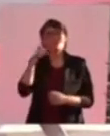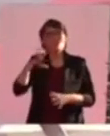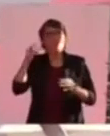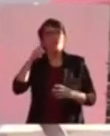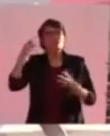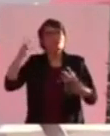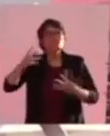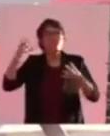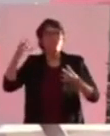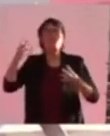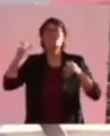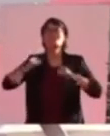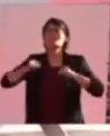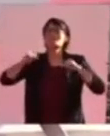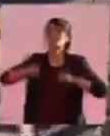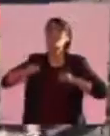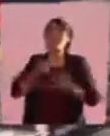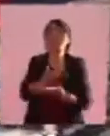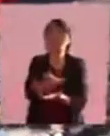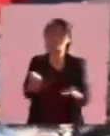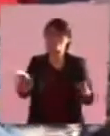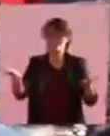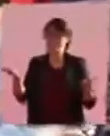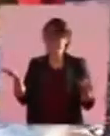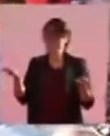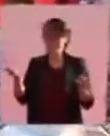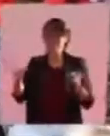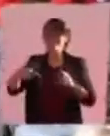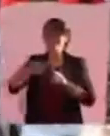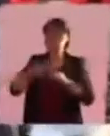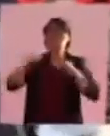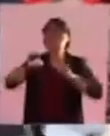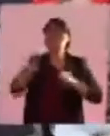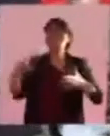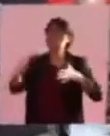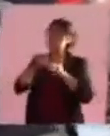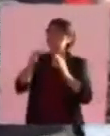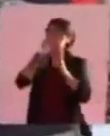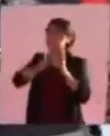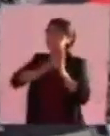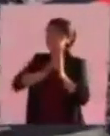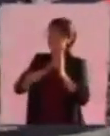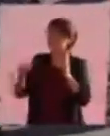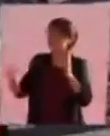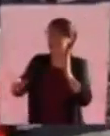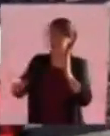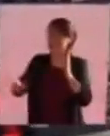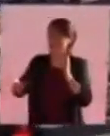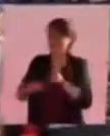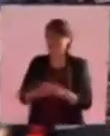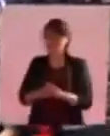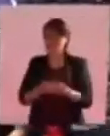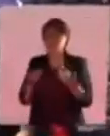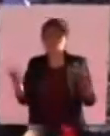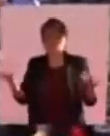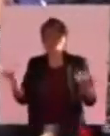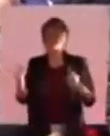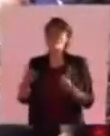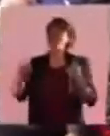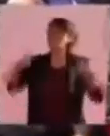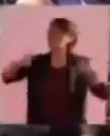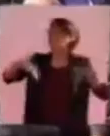conto di tutti determinanti di salute di una determinata popolazione di riferimento quindi condizioni di vita